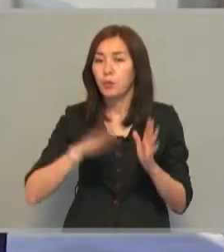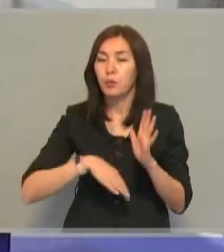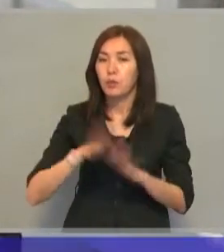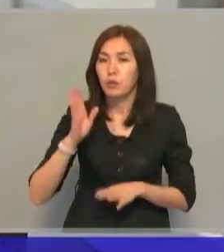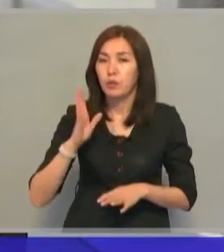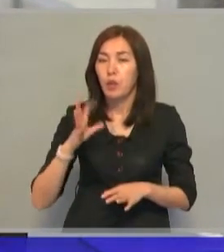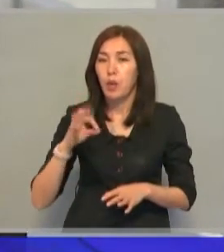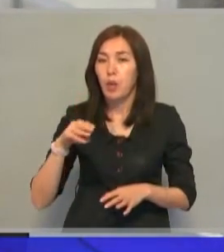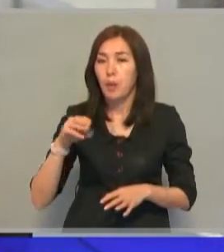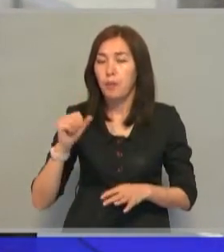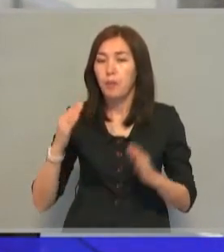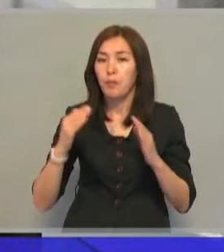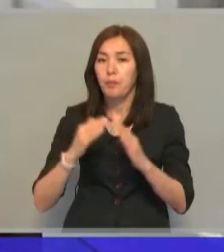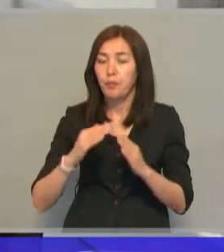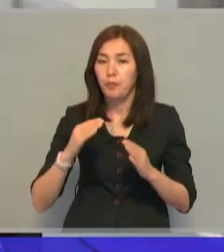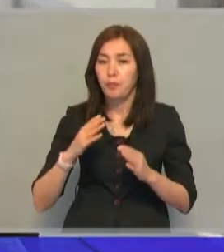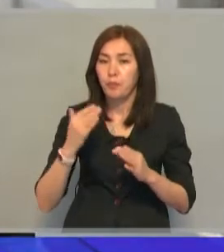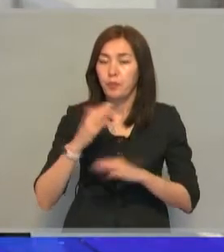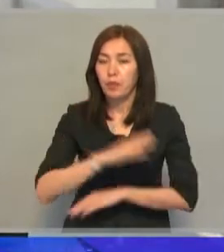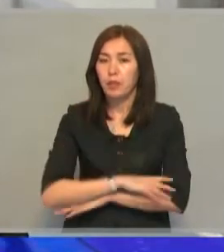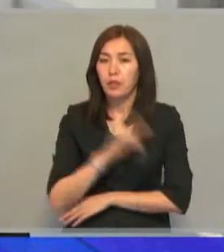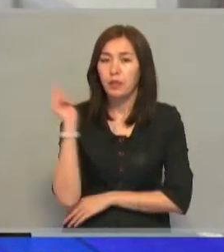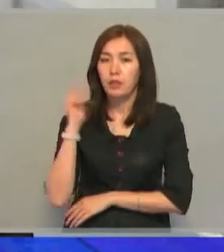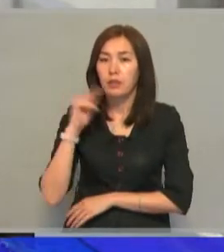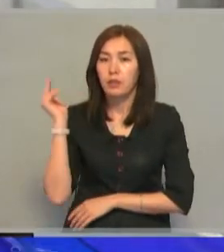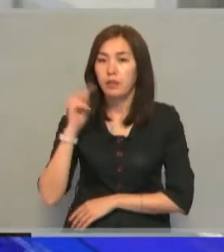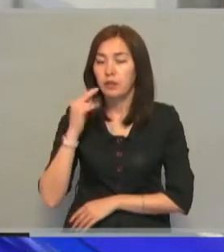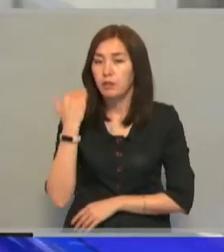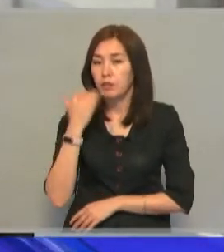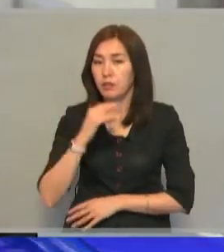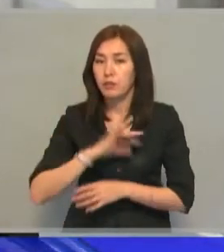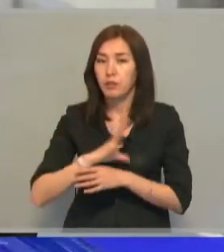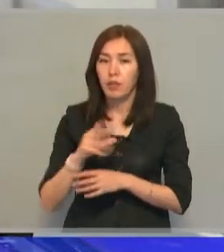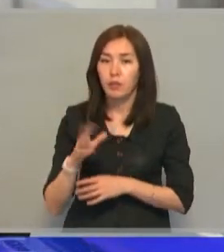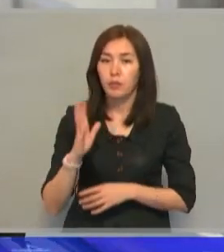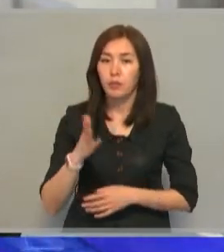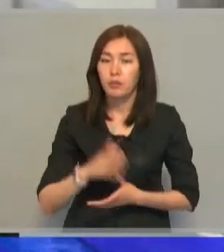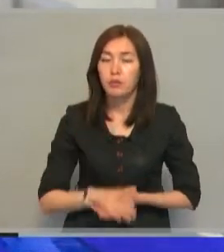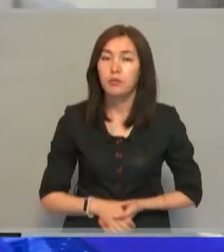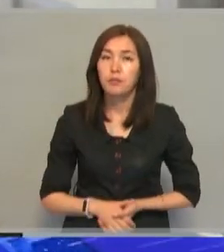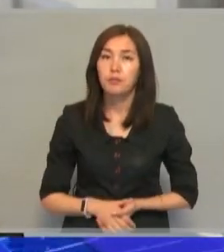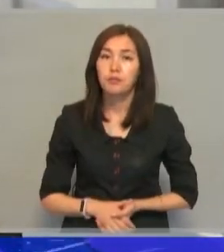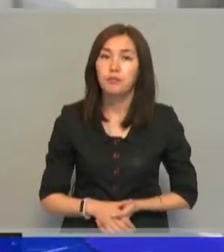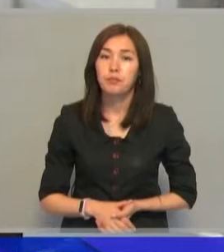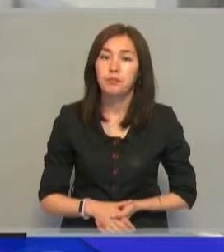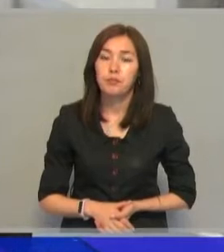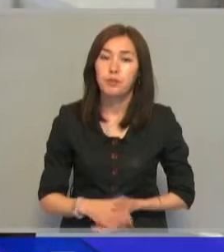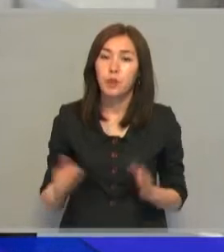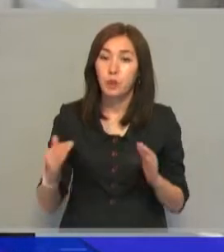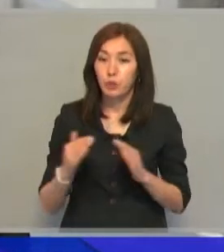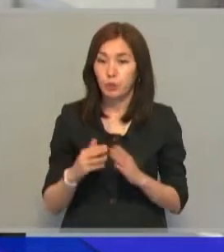жақсартады, ал оптика бұл үйдегі жаңа дегенде сабақ оқу сапалы интернет болады. Сапалы интернет жеткізеді